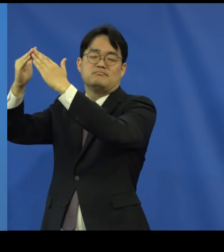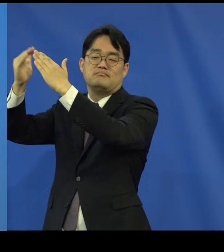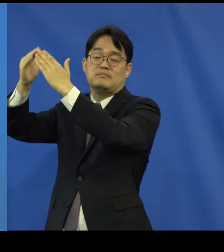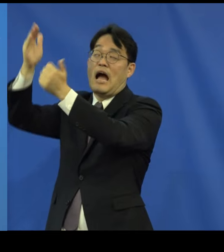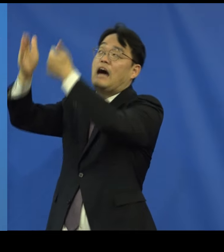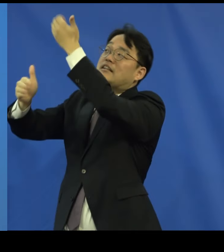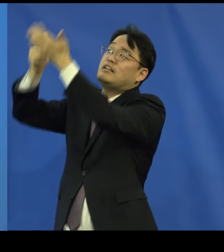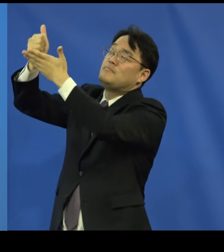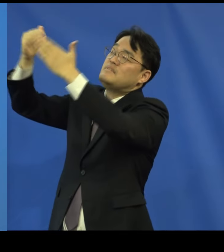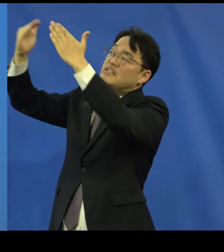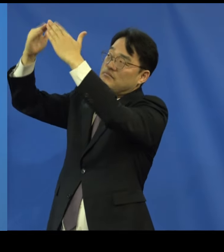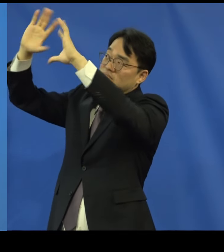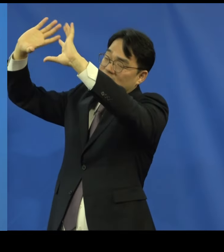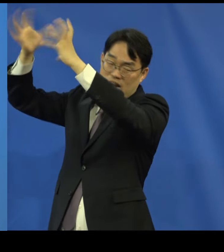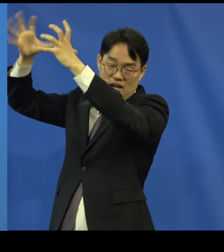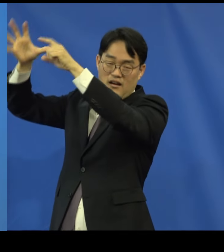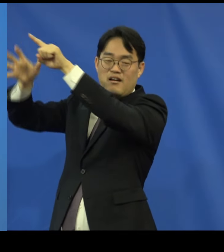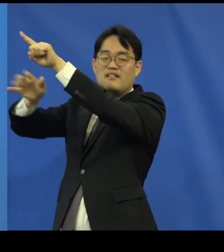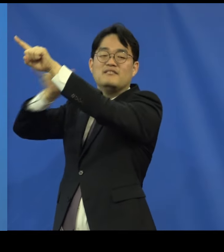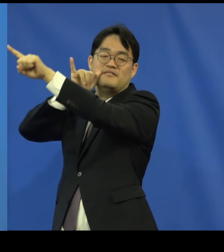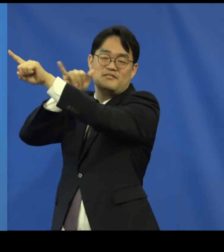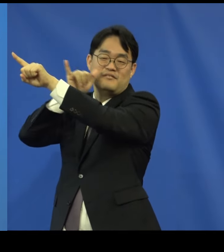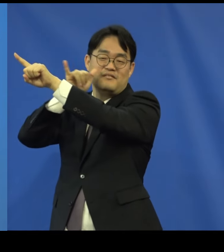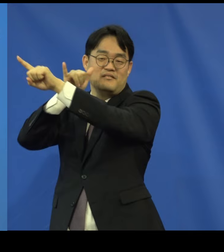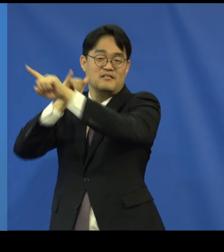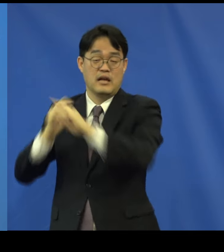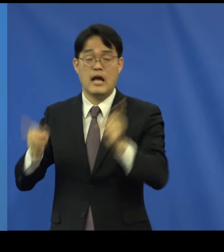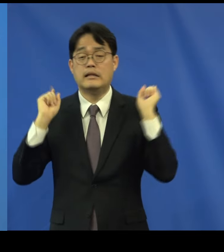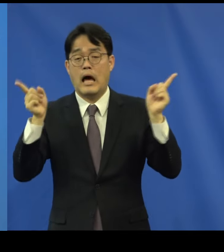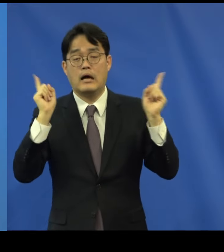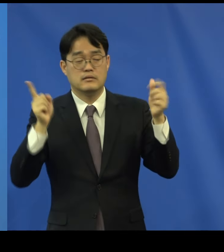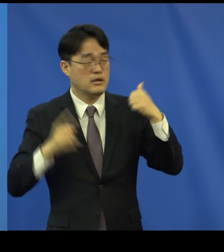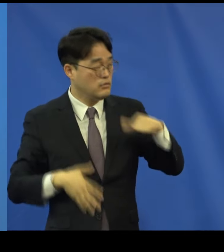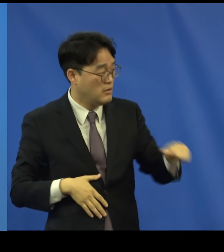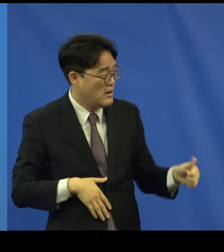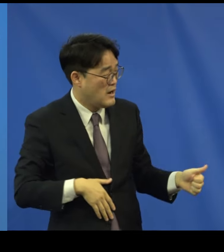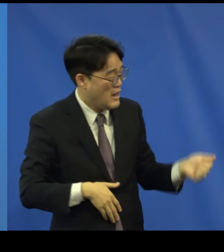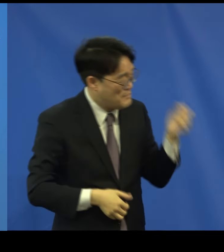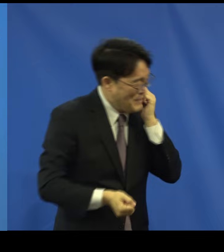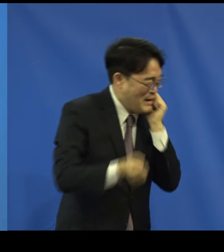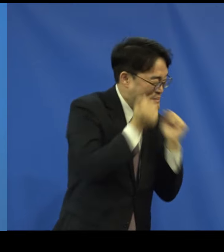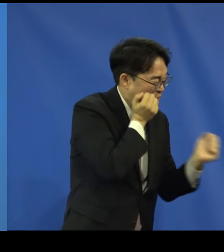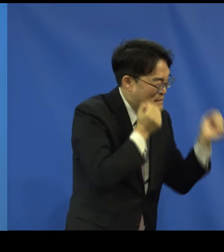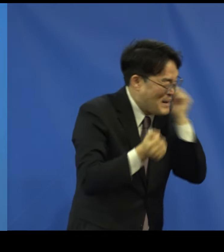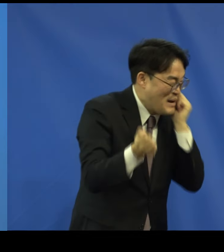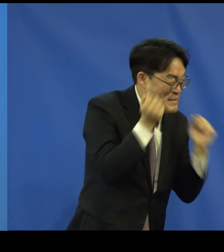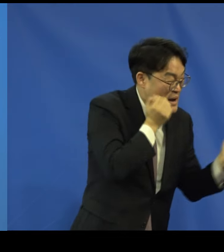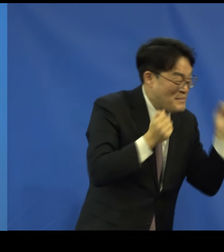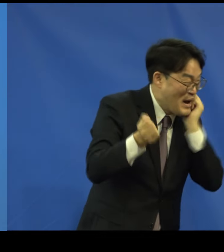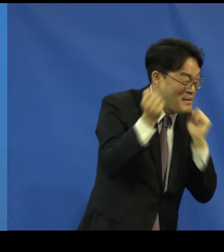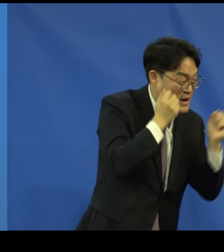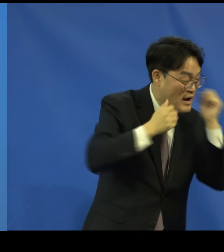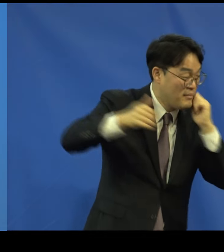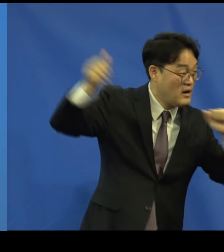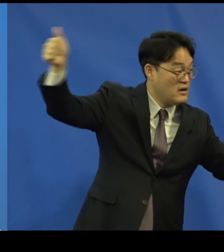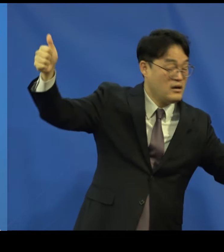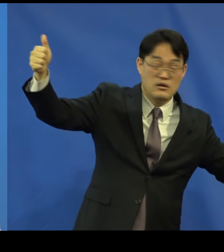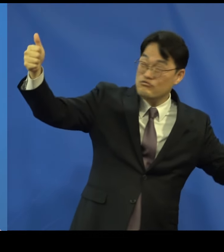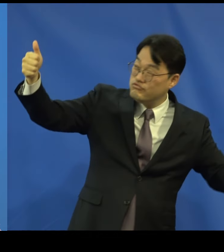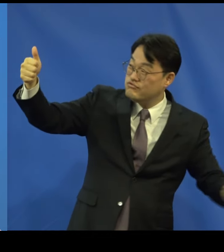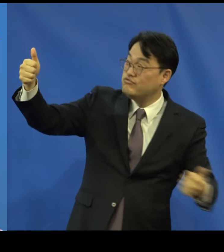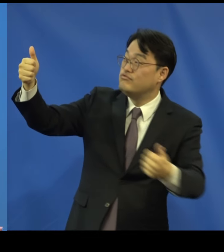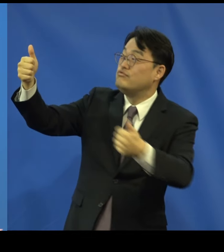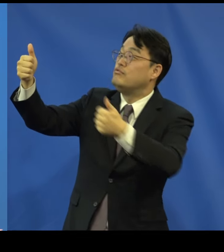집으로 돌아오죠. 아버지 집에서 모든 게 있다는 것. 제가 이 탕자의 비유를 가지고 열 몇 번